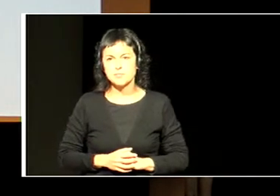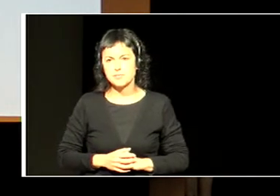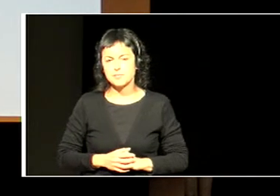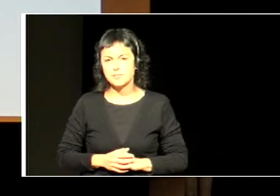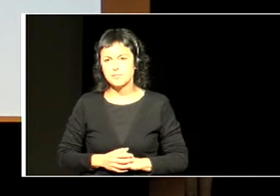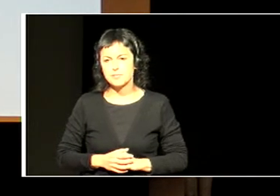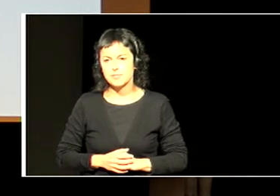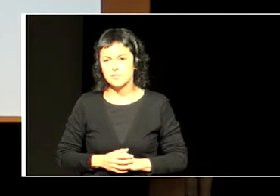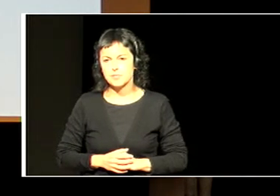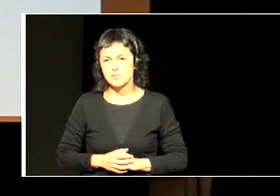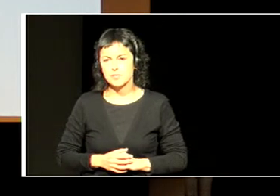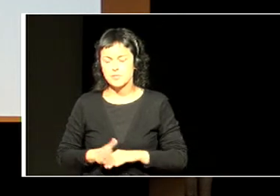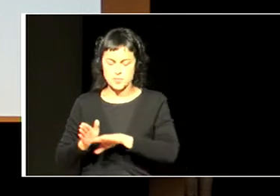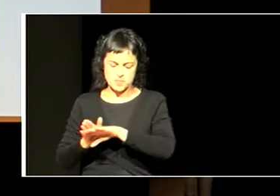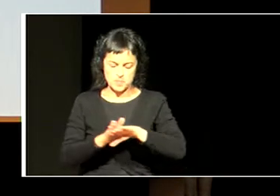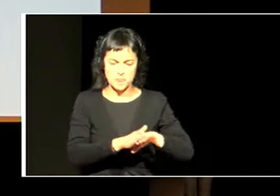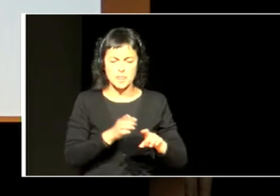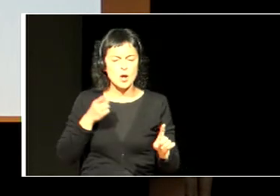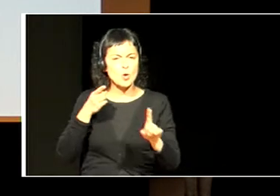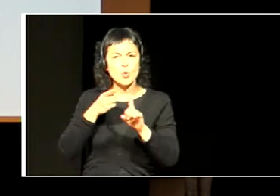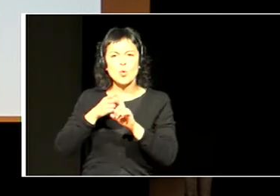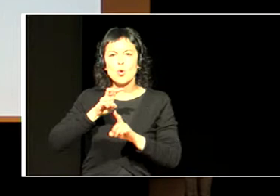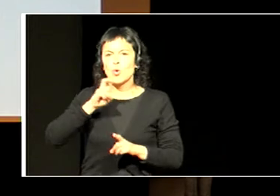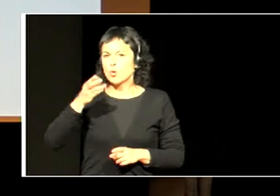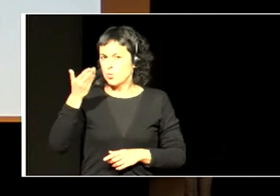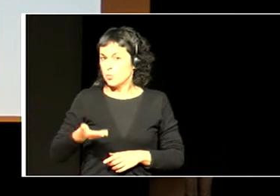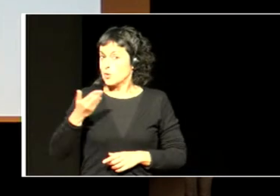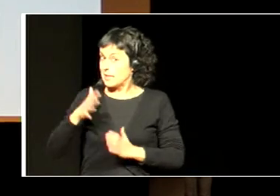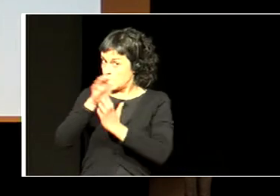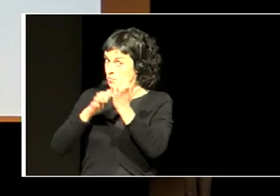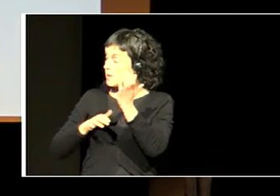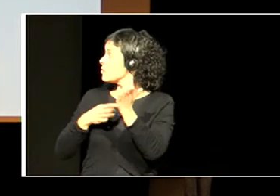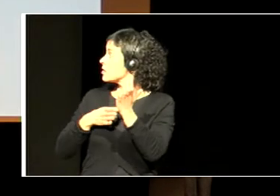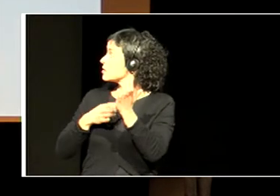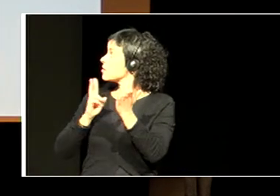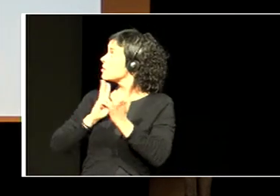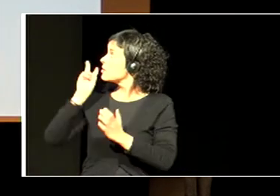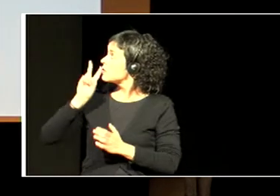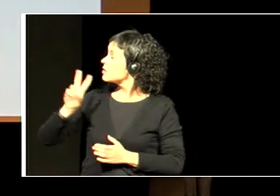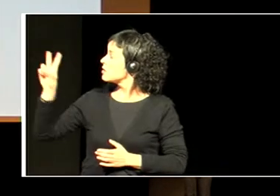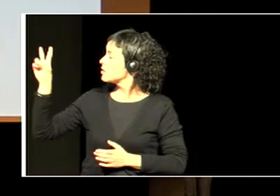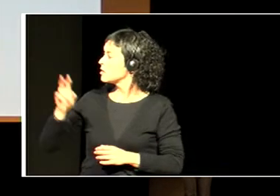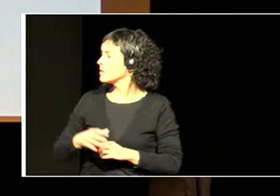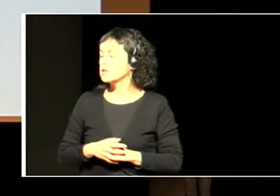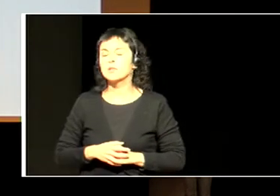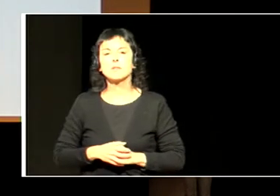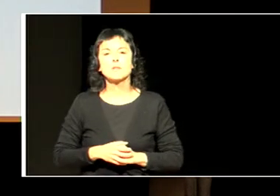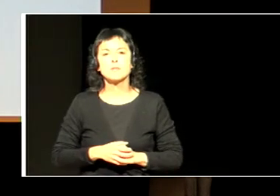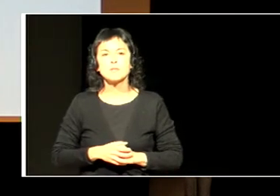beste helburu oso importantea da, hau hemen manifestoan agertzen dena. Batzorde agertzen